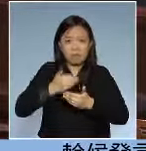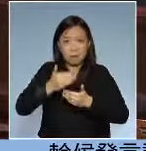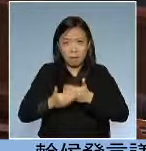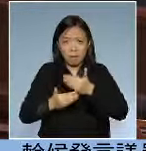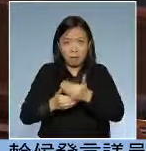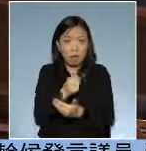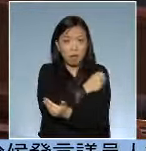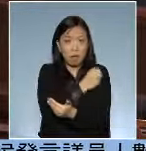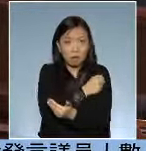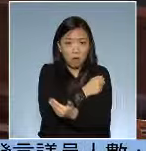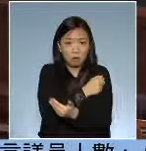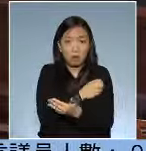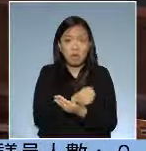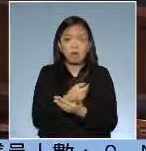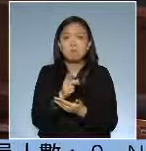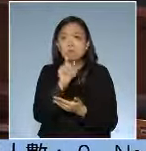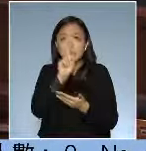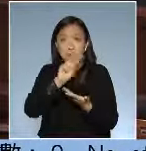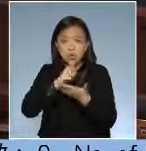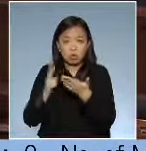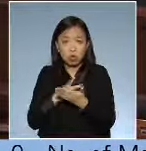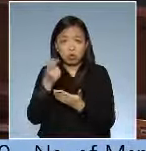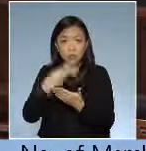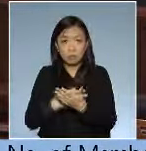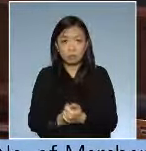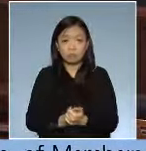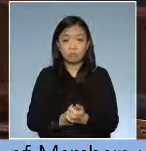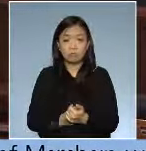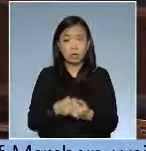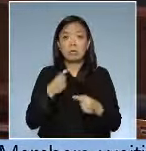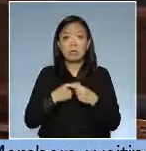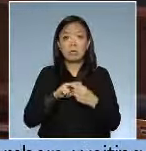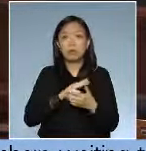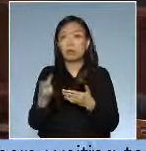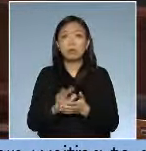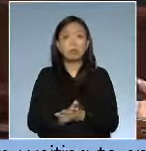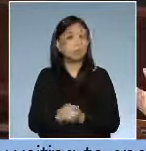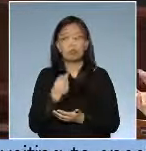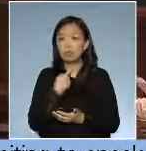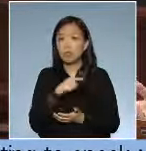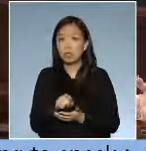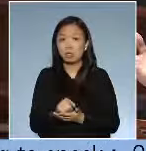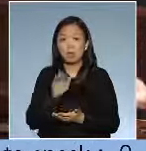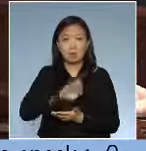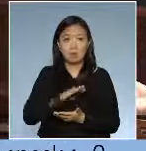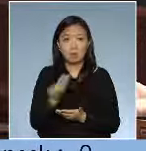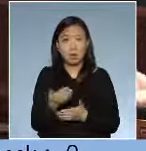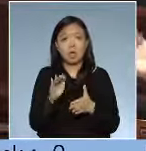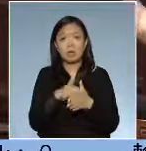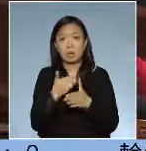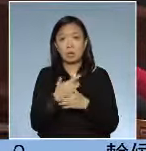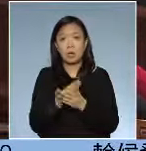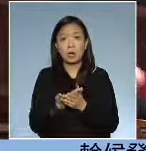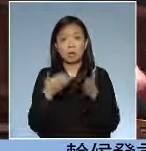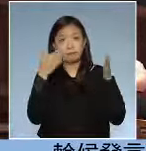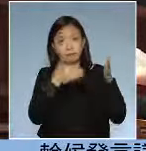乜嘢修改議事規則呢？其實我哋根本冇需要咁做噶，但係偏偏就有